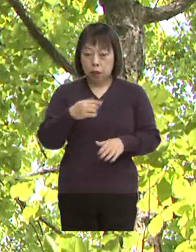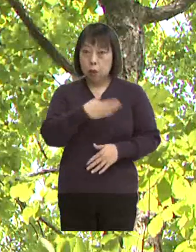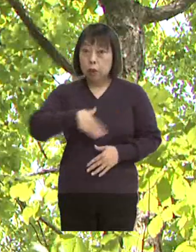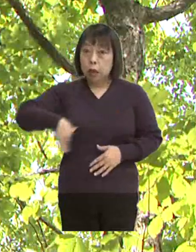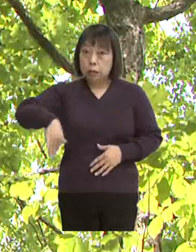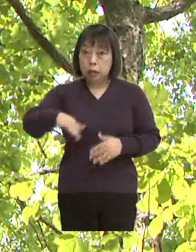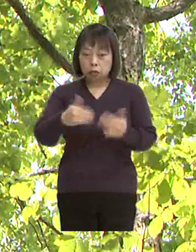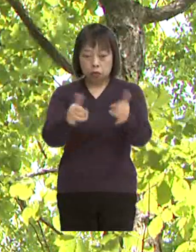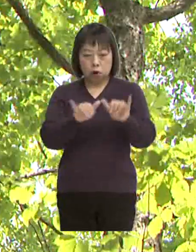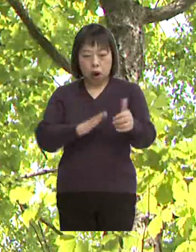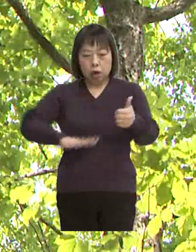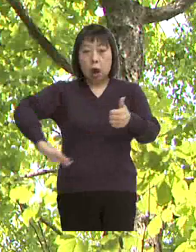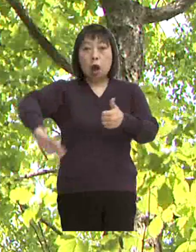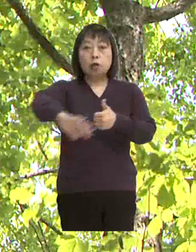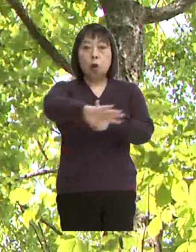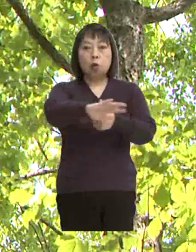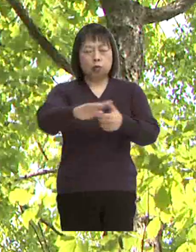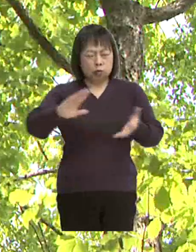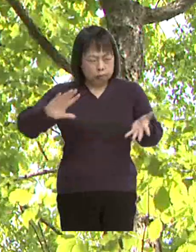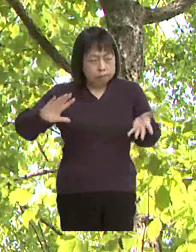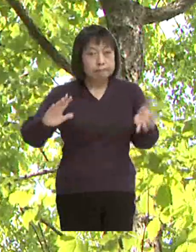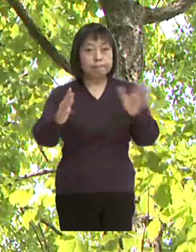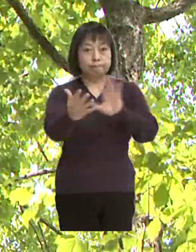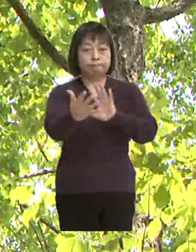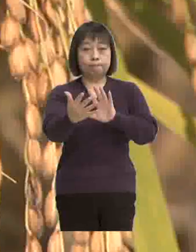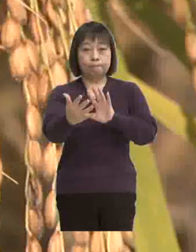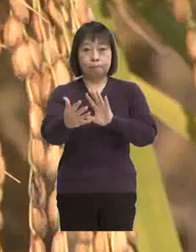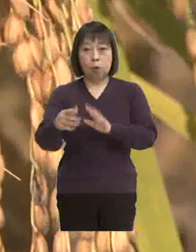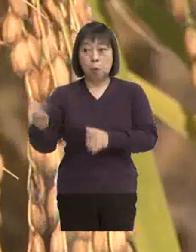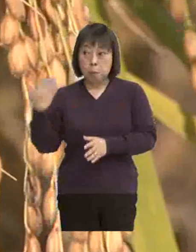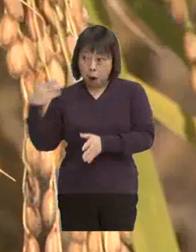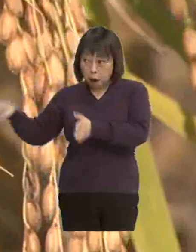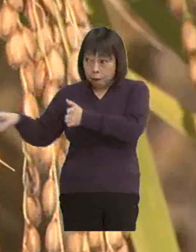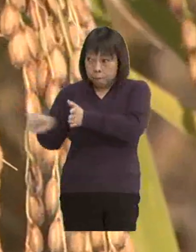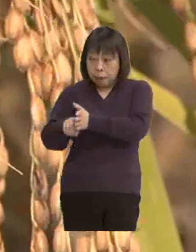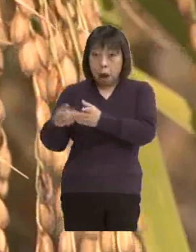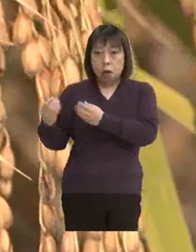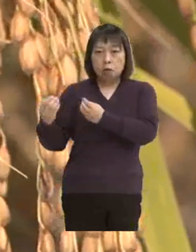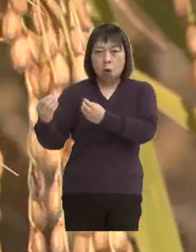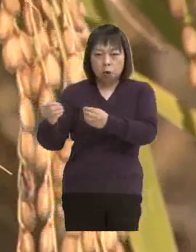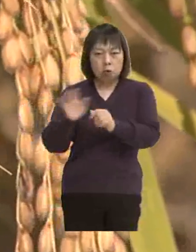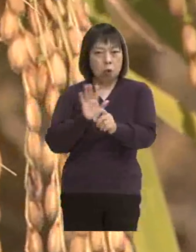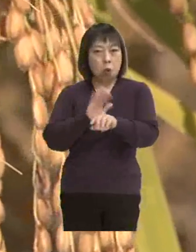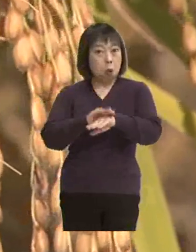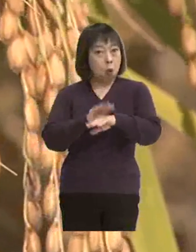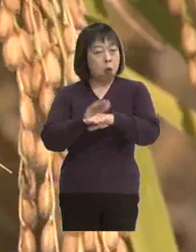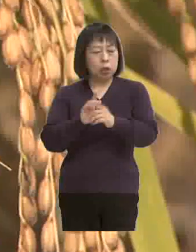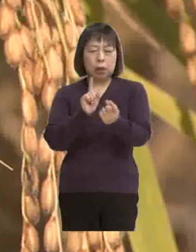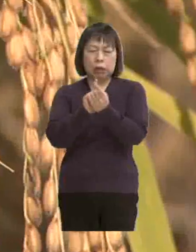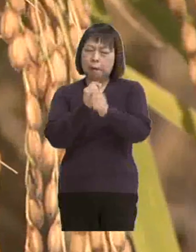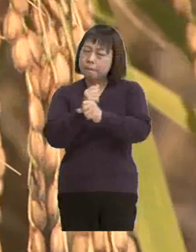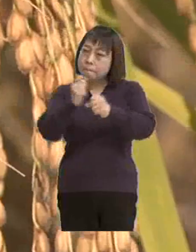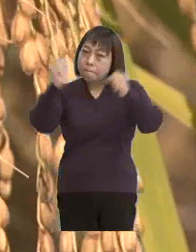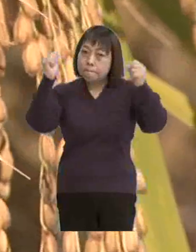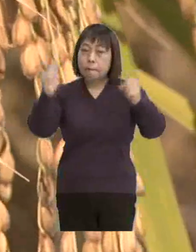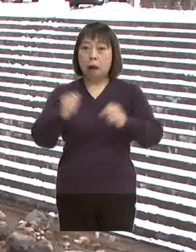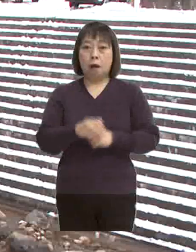私たちを取り巻く社会環境は大きく変化し、今まで通りの仕組みでは対応できなくなってきています。